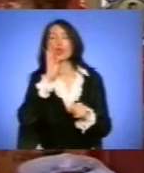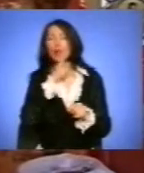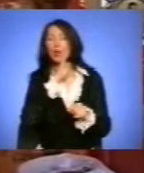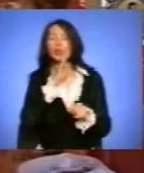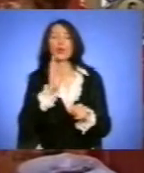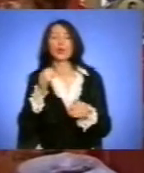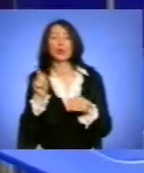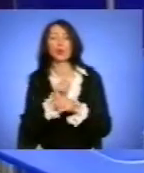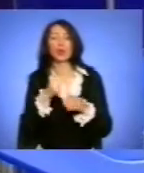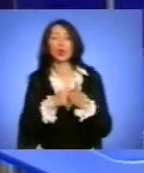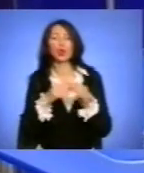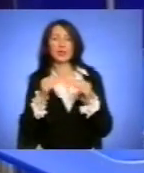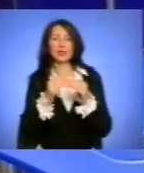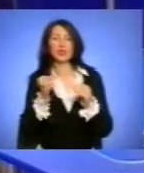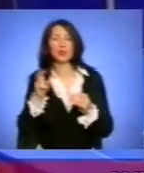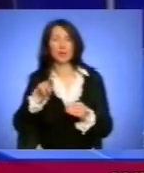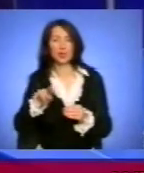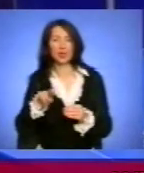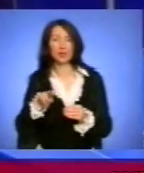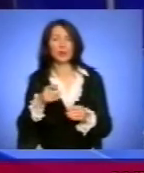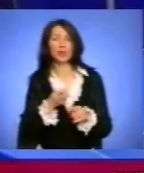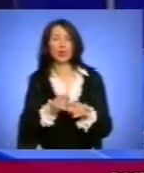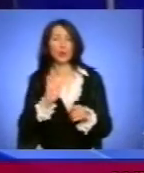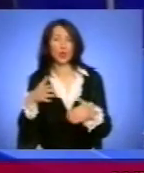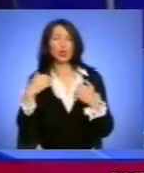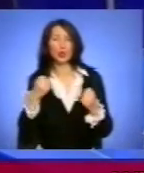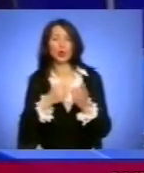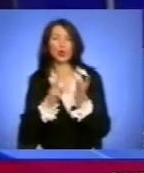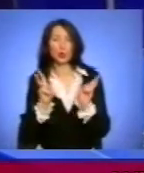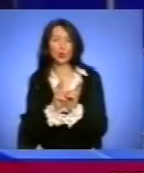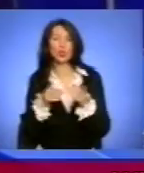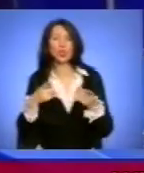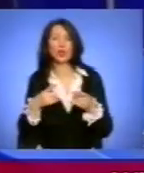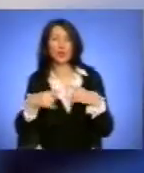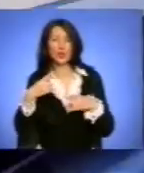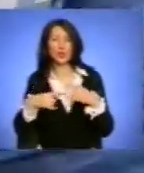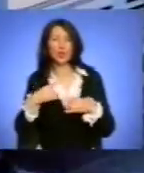до 10 січня. На цьому будьте здорові, до зустрічі в ефірі.